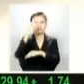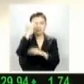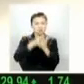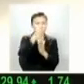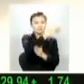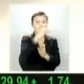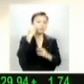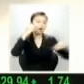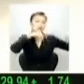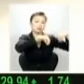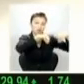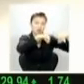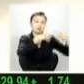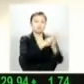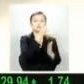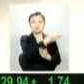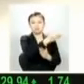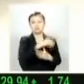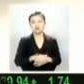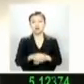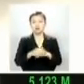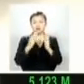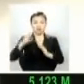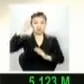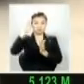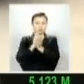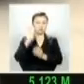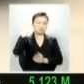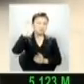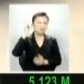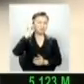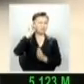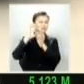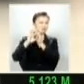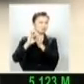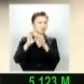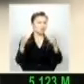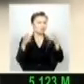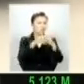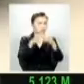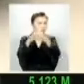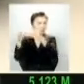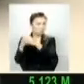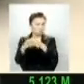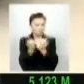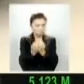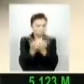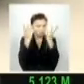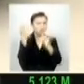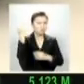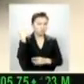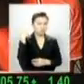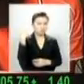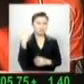ทสันฐานชยนนท์ผู้บัญชาการตำรวจนครบาลเชื่อว่าทั้งสองอาจเกี่ยวข้องกับกลุ่มใดกลุ่มหนึ่งในเหตุระเบิดทั่วกรุงเทพเกือบ70